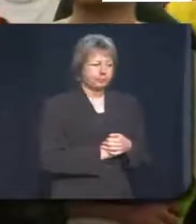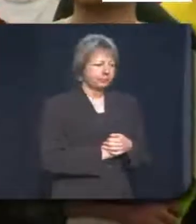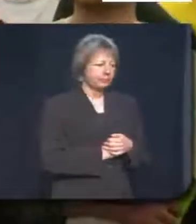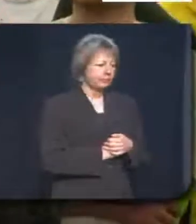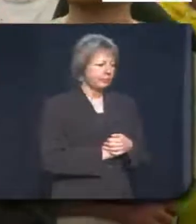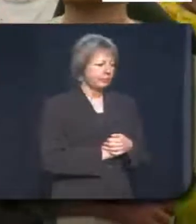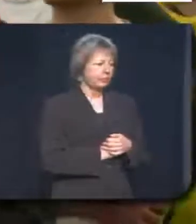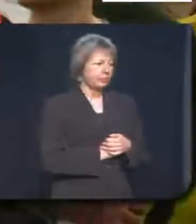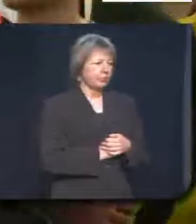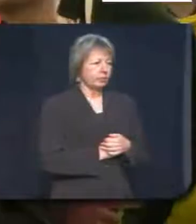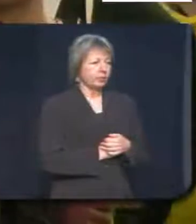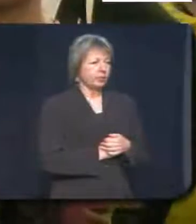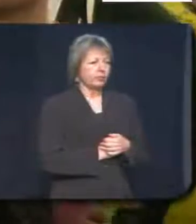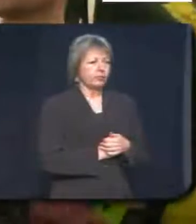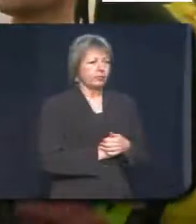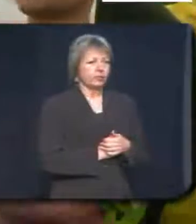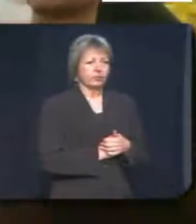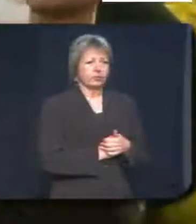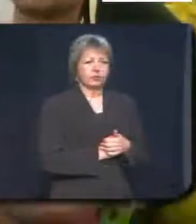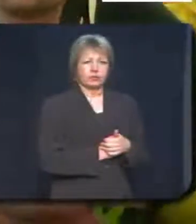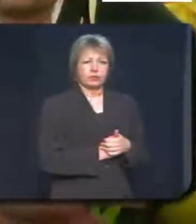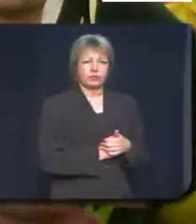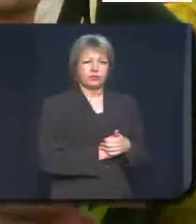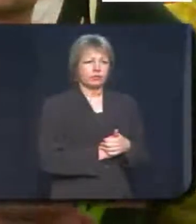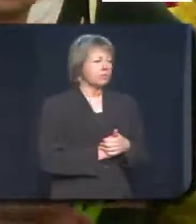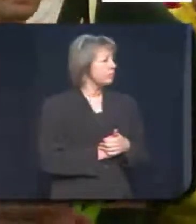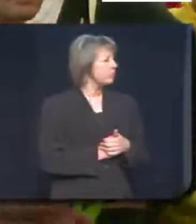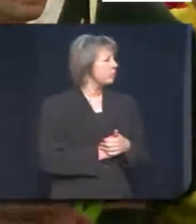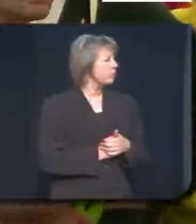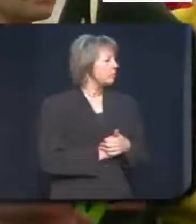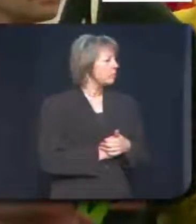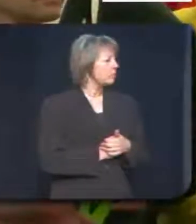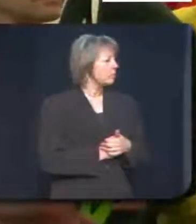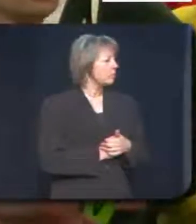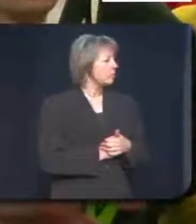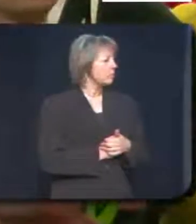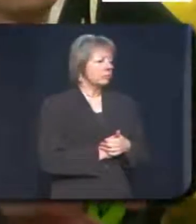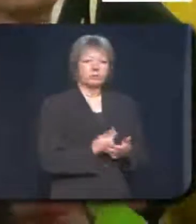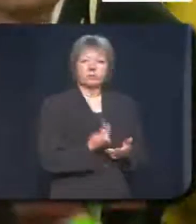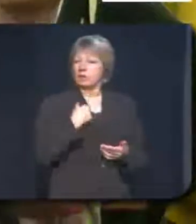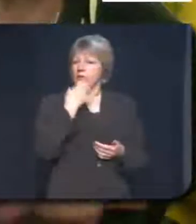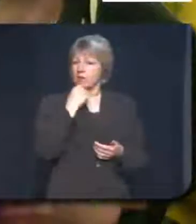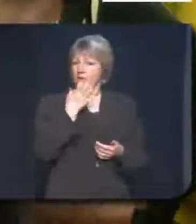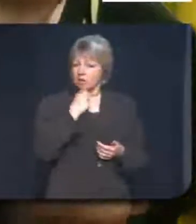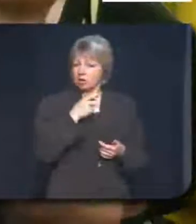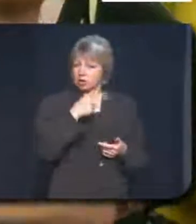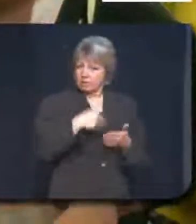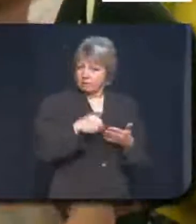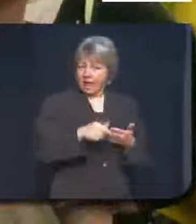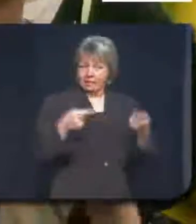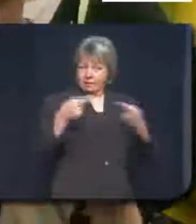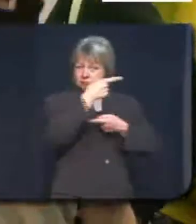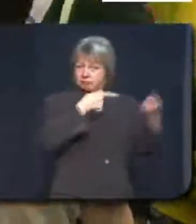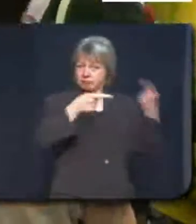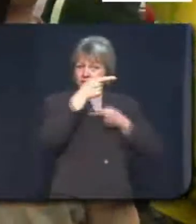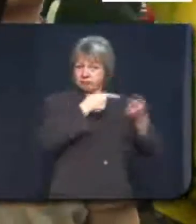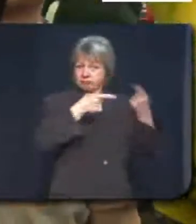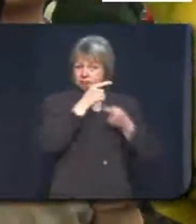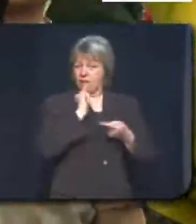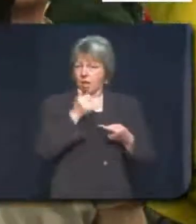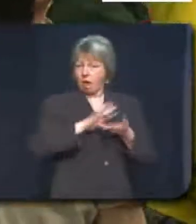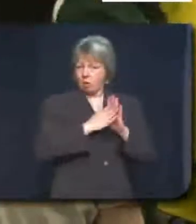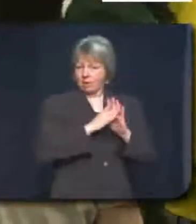so danke schön jetzt frage ich euch wollt ihr weiter debattieren ja nein bitte stimmt Karten hoch